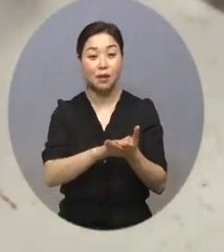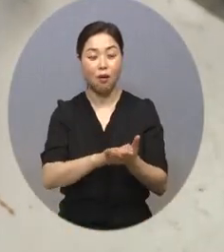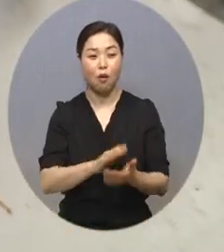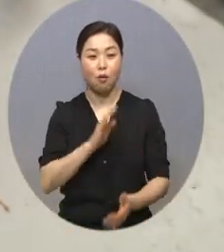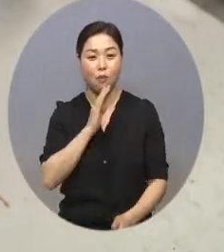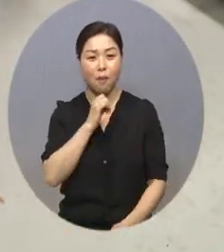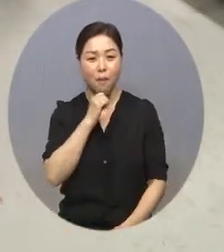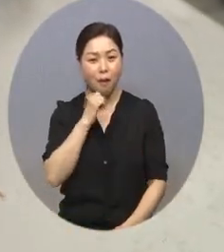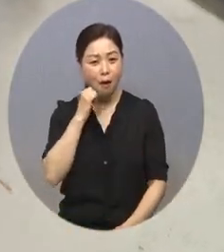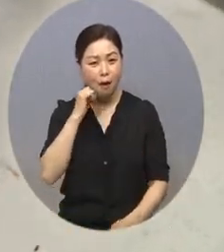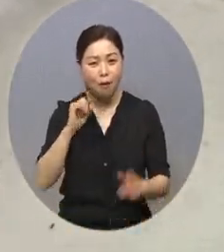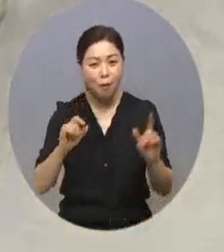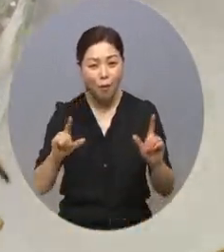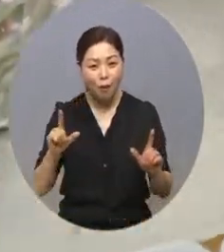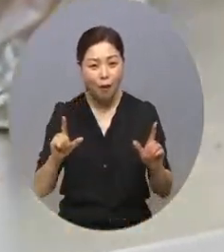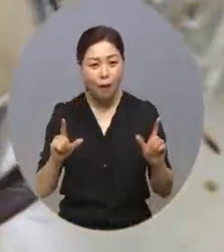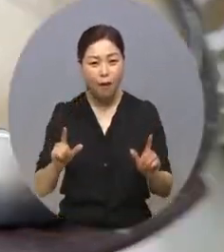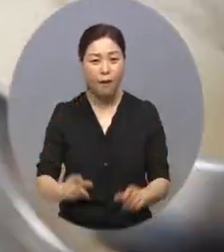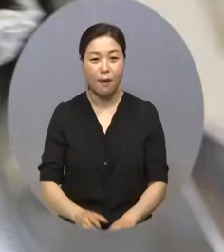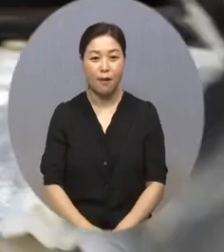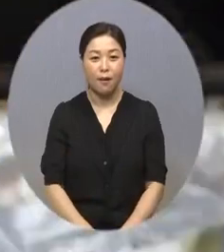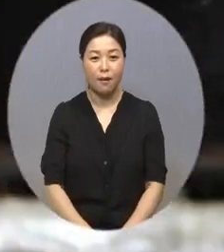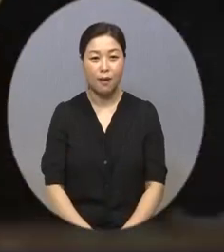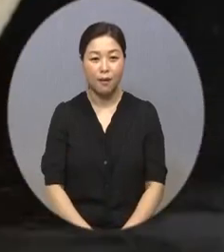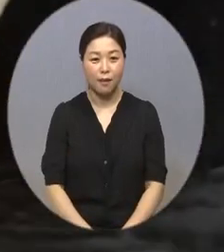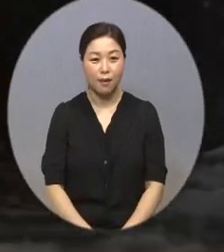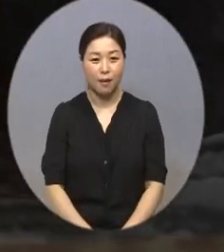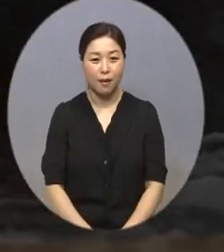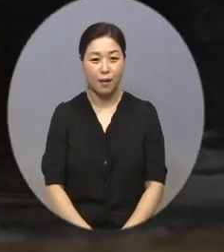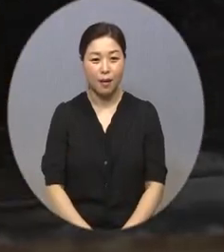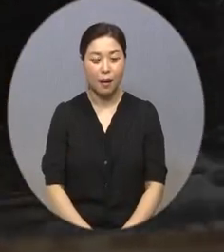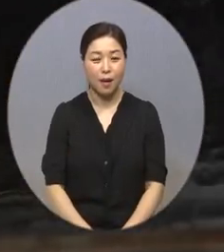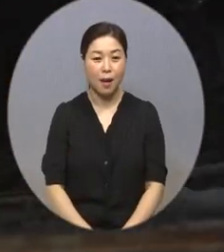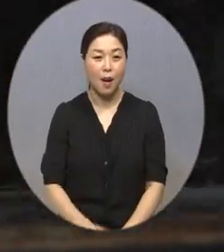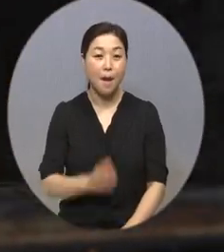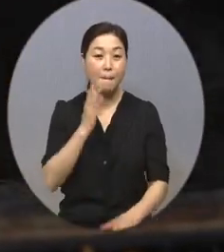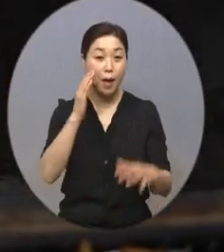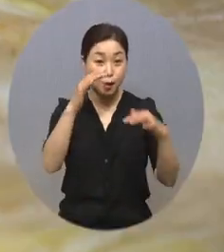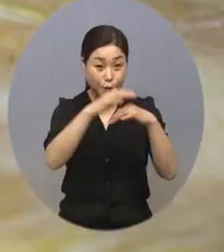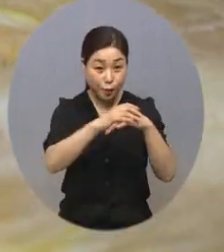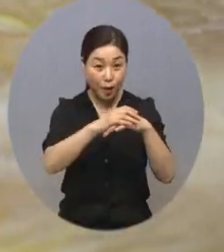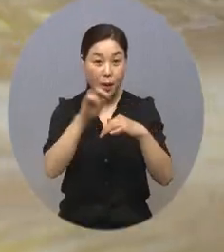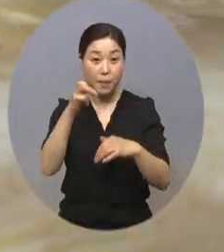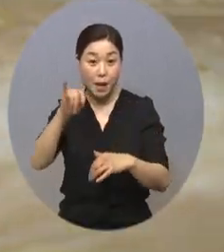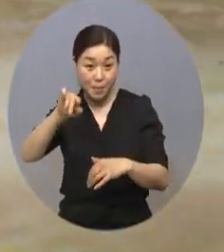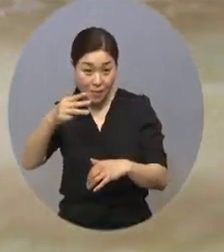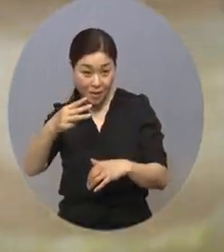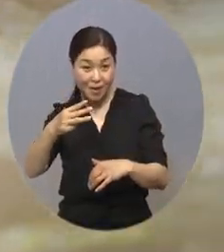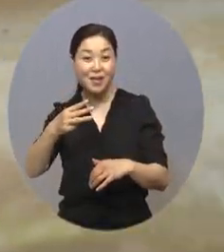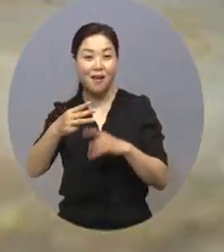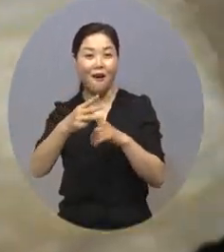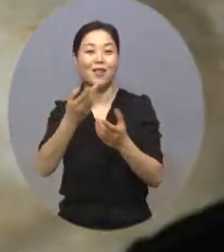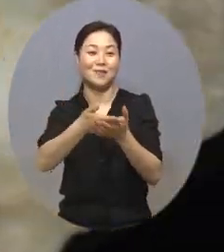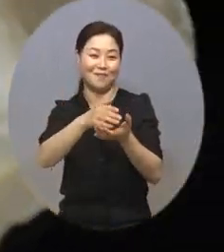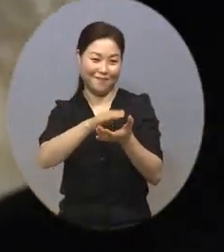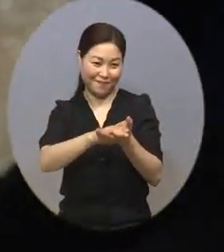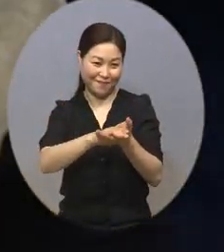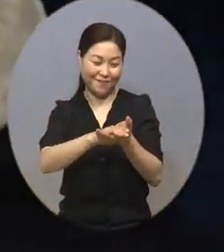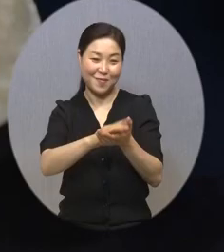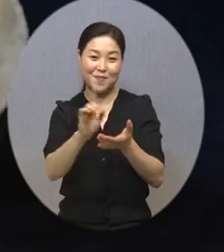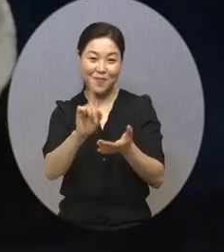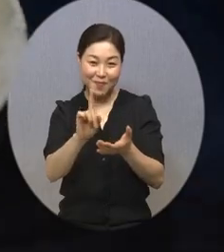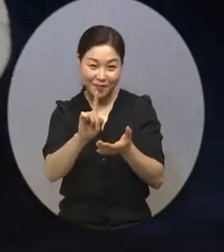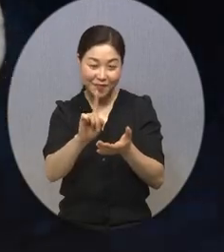맛있겠다 호머 친구와 매 미래의 만나는 배치 전 이래요 보기만 해도 막걸리